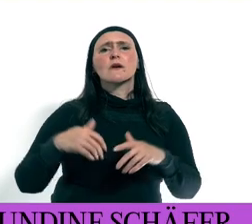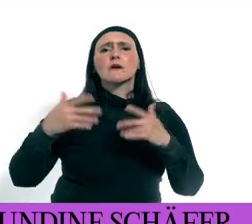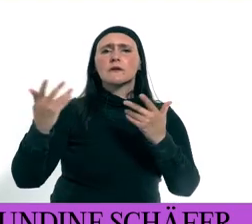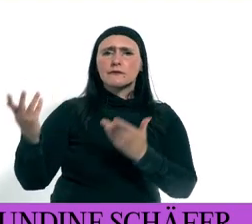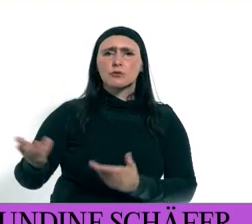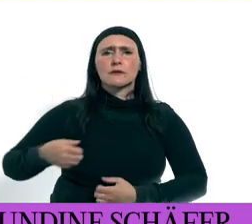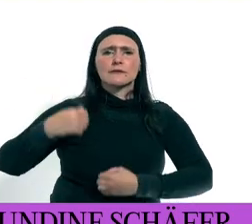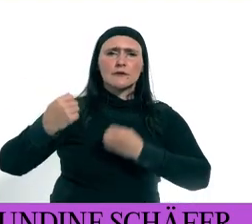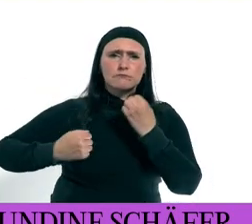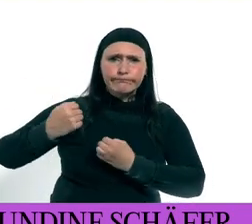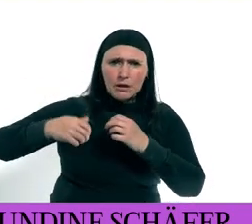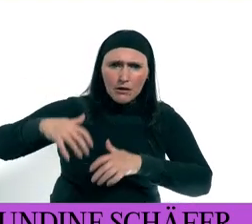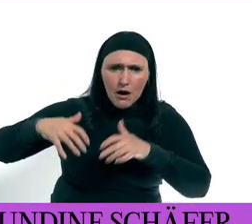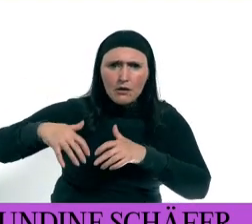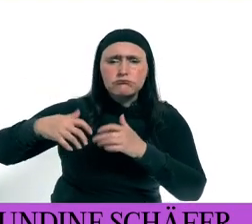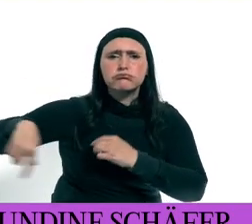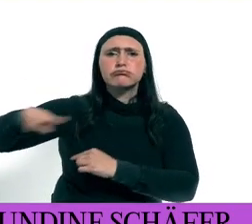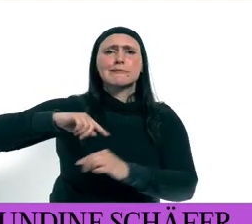Wir haben dann zum